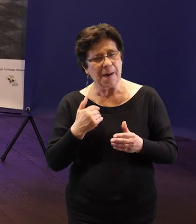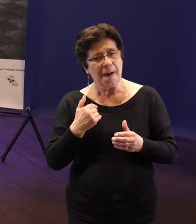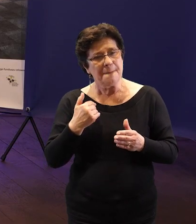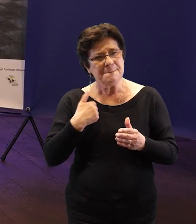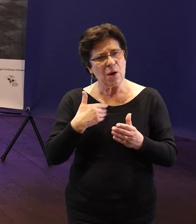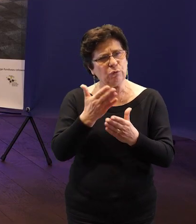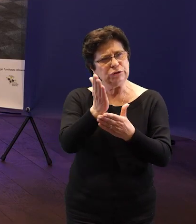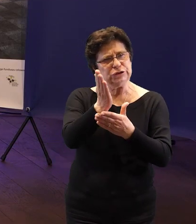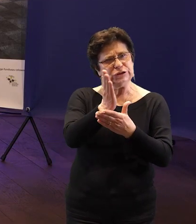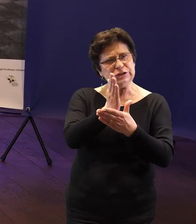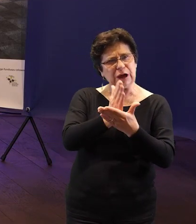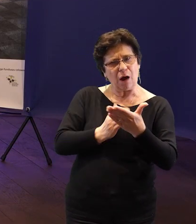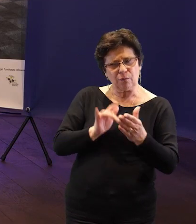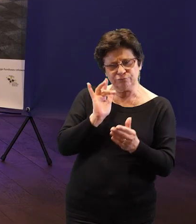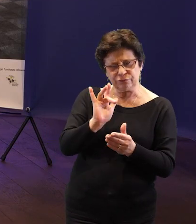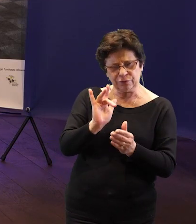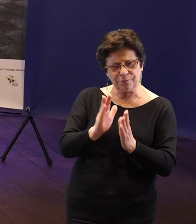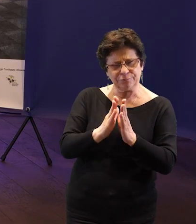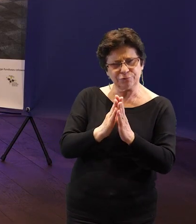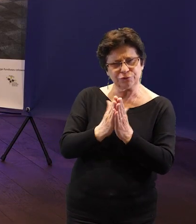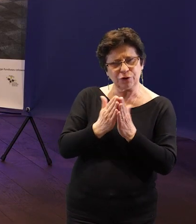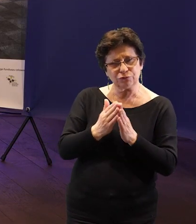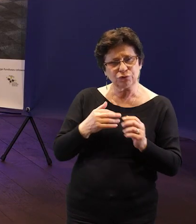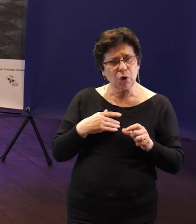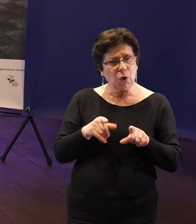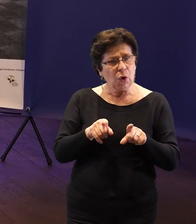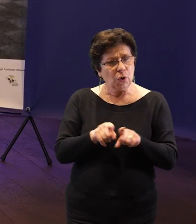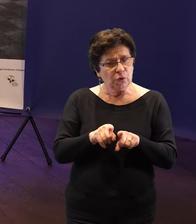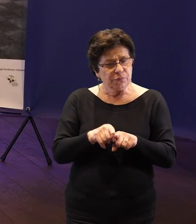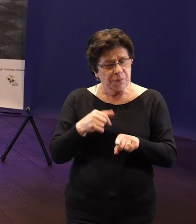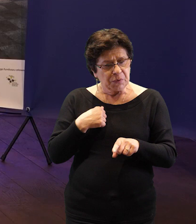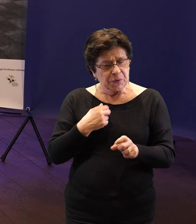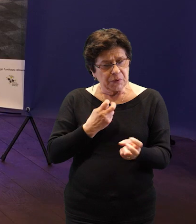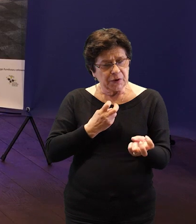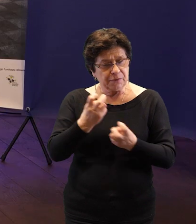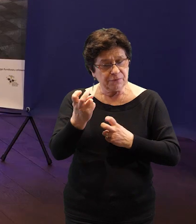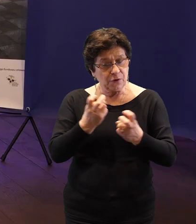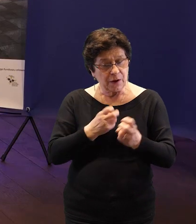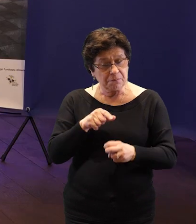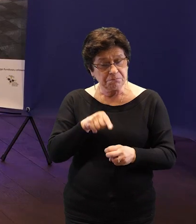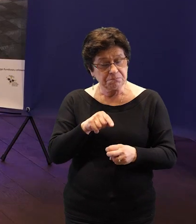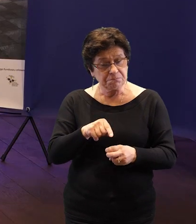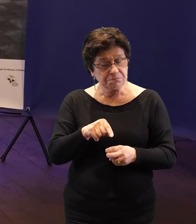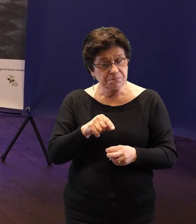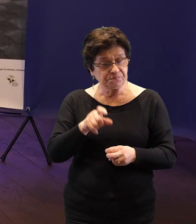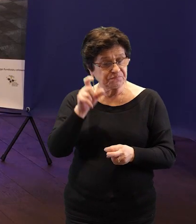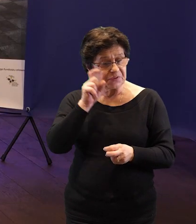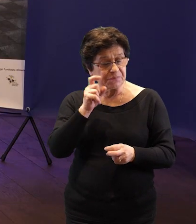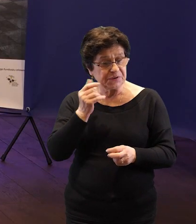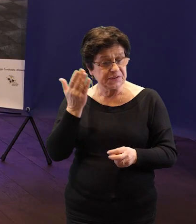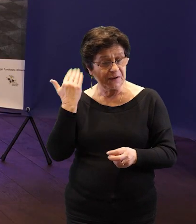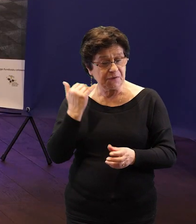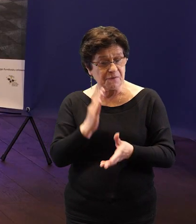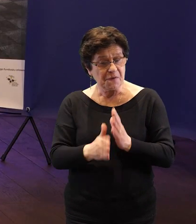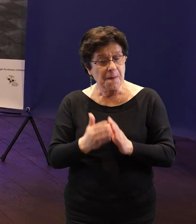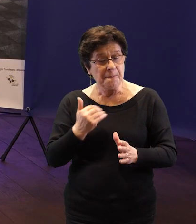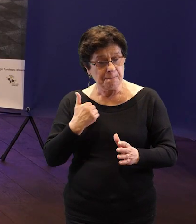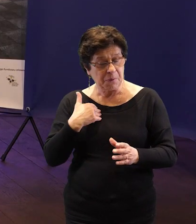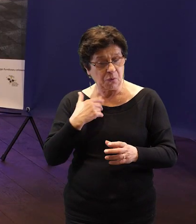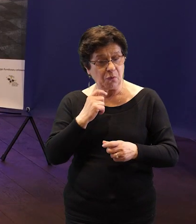jakiś fragment rozdziału, w którym również mogłem napotkać takie informacje, że właśnie w III Rzeszy takie